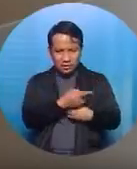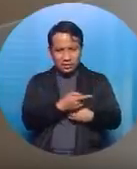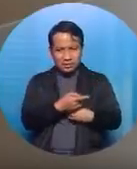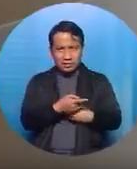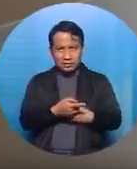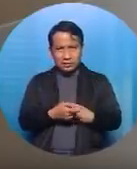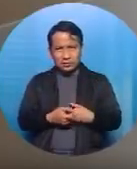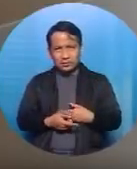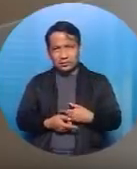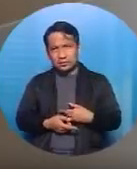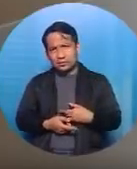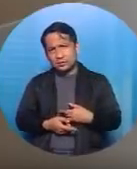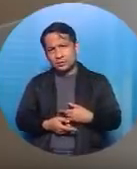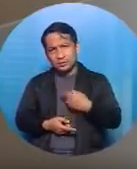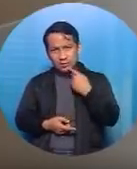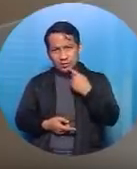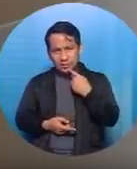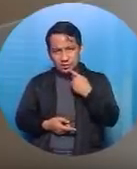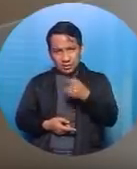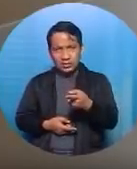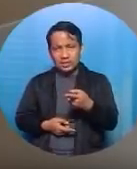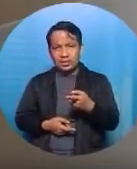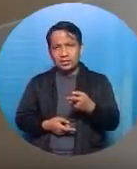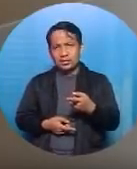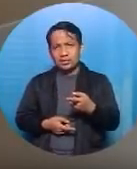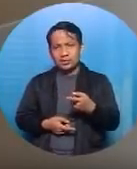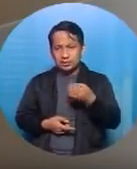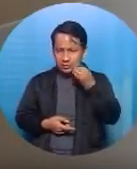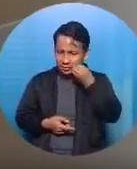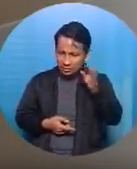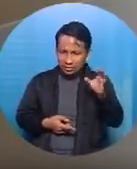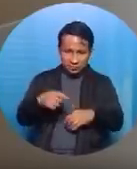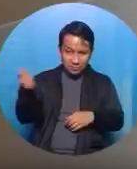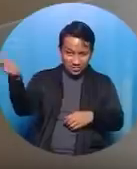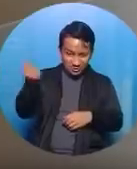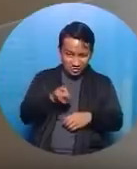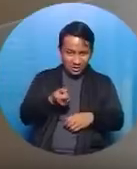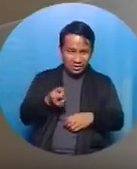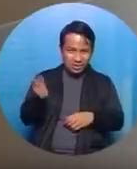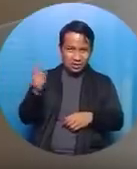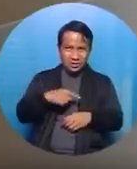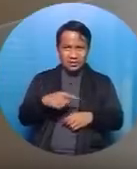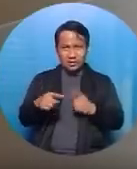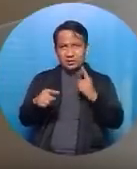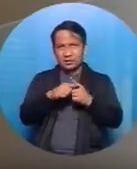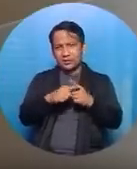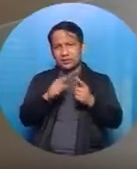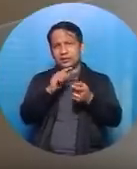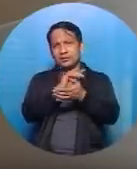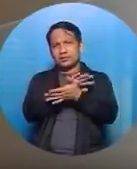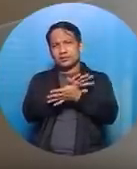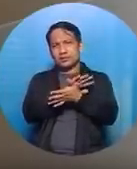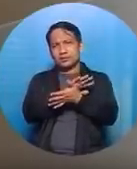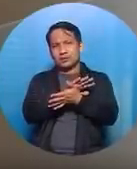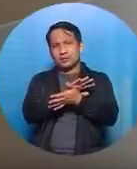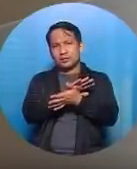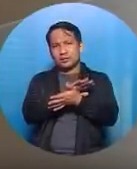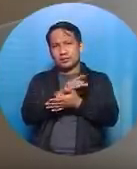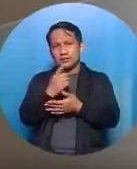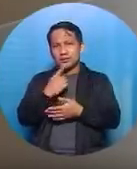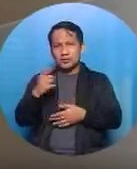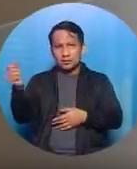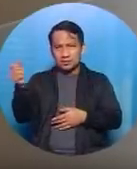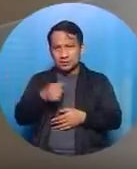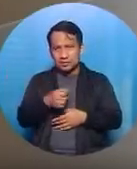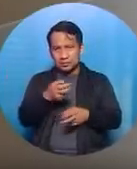pinalayas. Sabi niya kasi sa akin, diba, pinalayas. Pinauwi ko yan dito dahil nag-positive ako sa COVID-19. Pinauwi ko yan